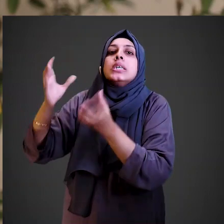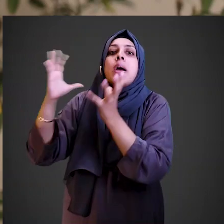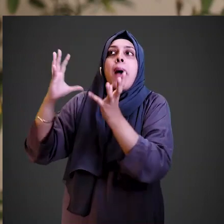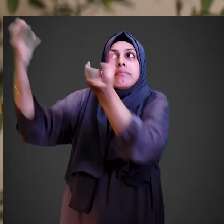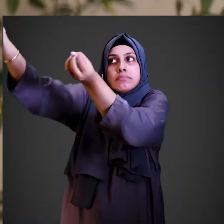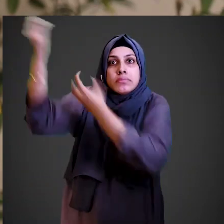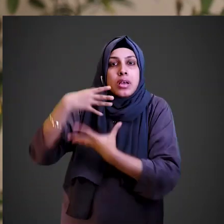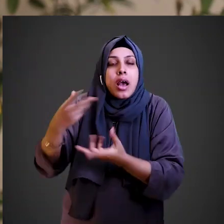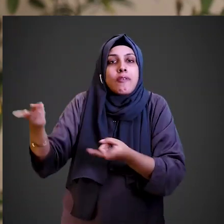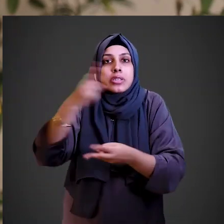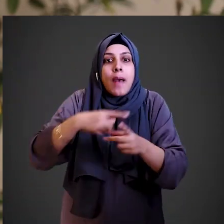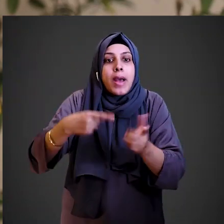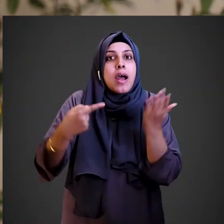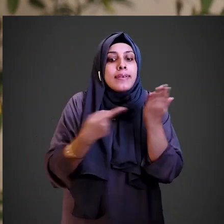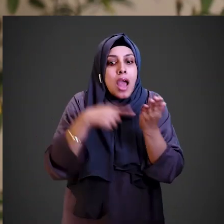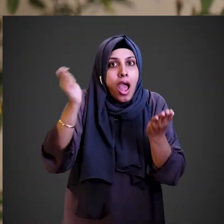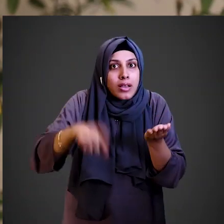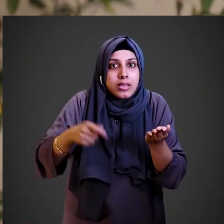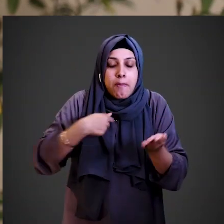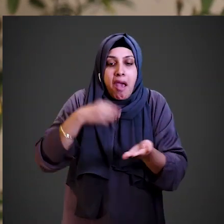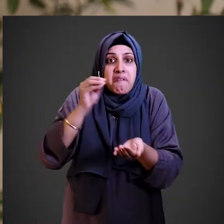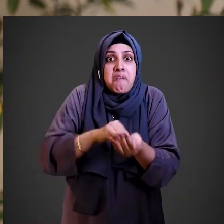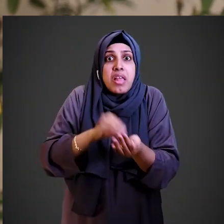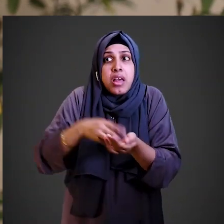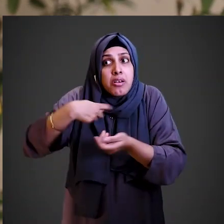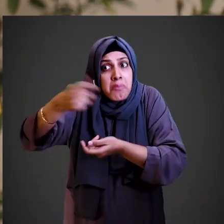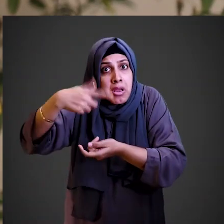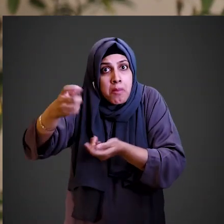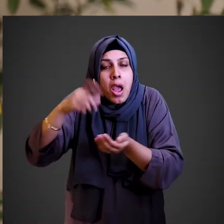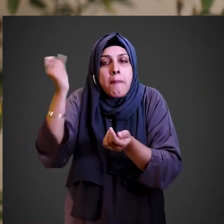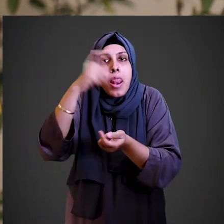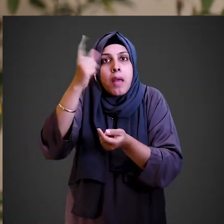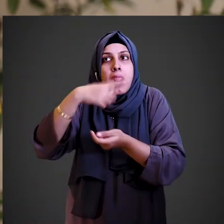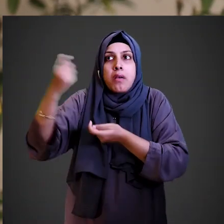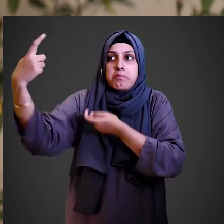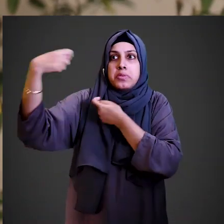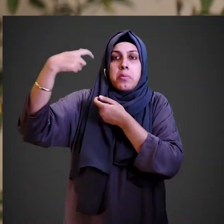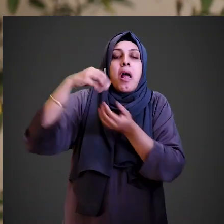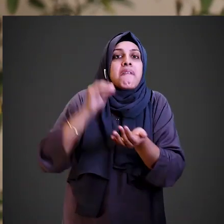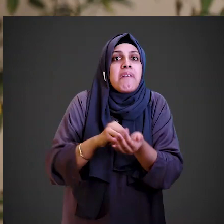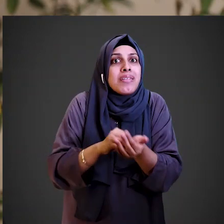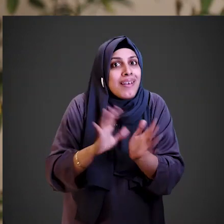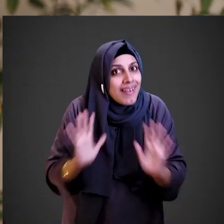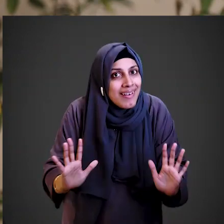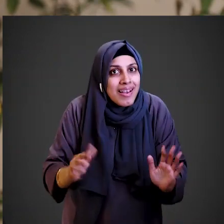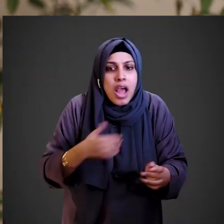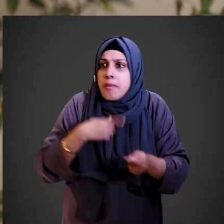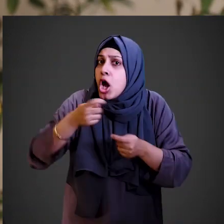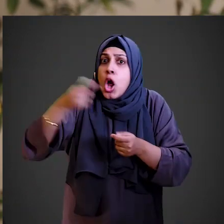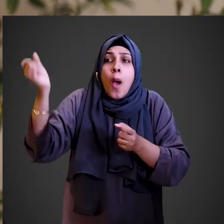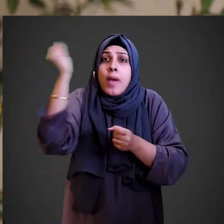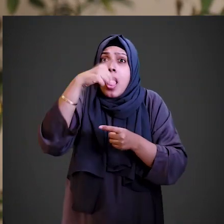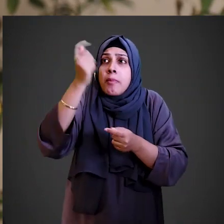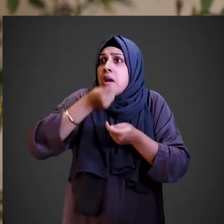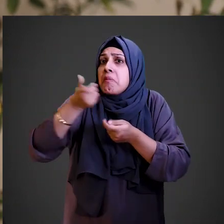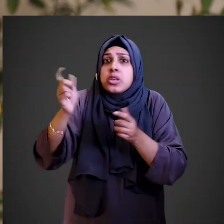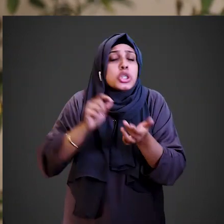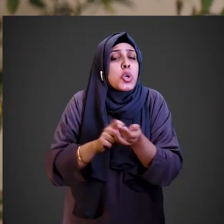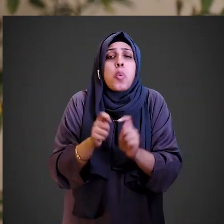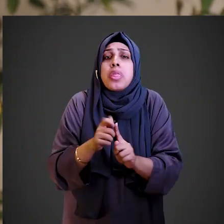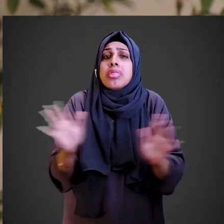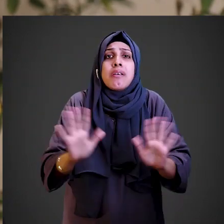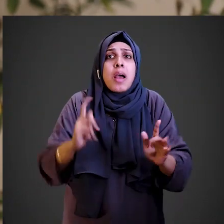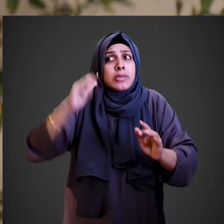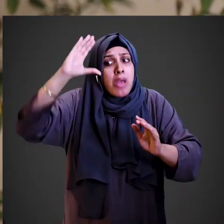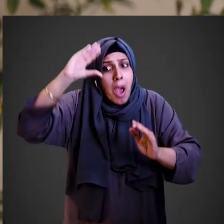کسٹم ڈیوٹیز ہیں، جو ڈیفرنٹ ٹیکسز ہیں، اس میں مجھے بہت بینیفٹ ملا، مجھے ریڈیوس ریٹس پے کرنے پڑے ٹیکسز۔ اور اس